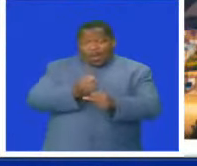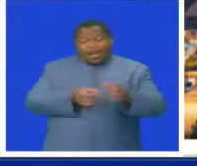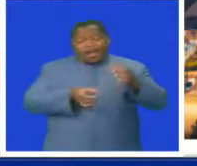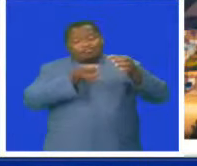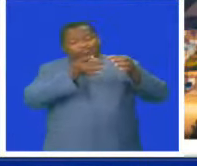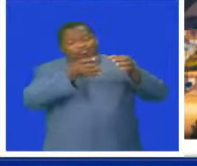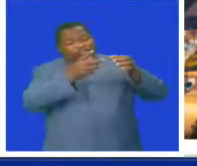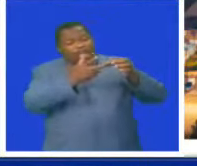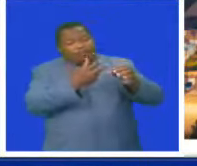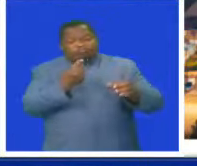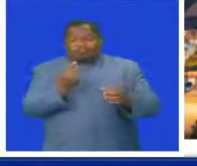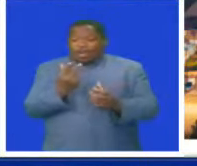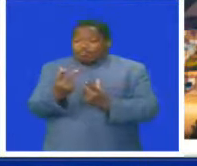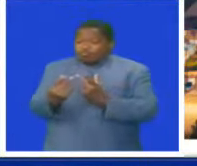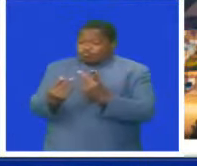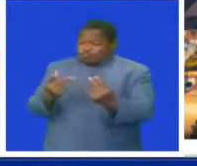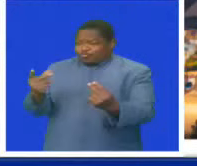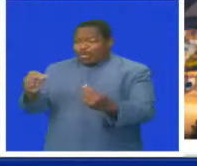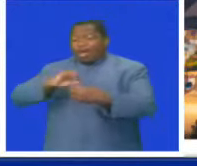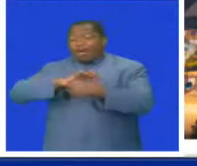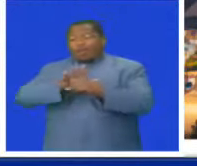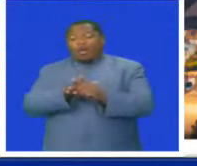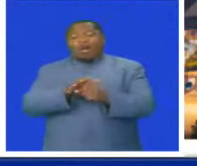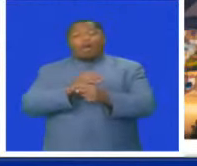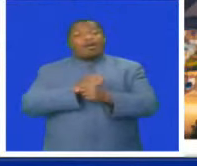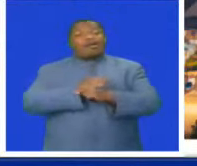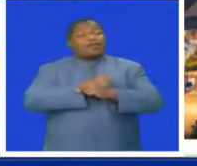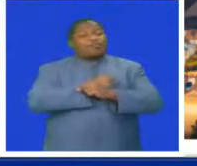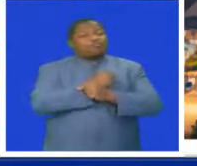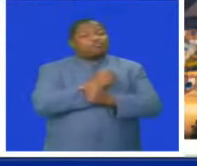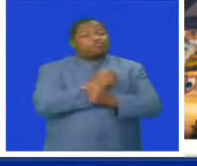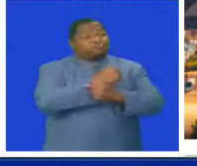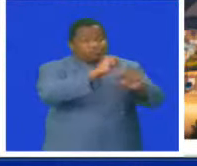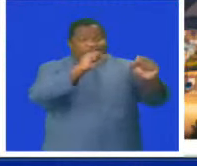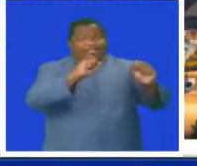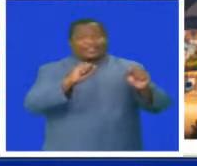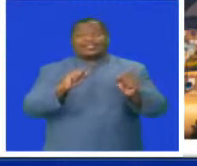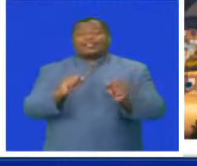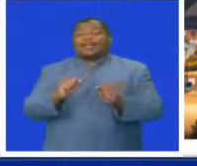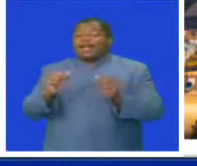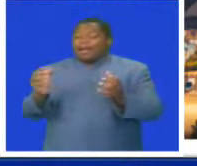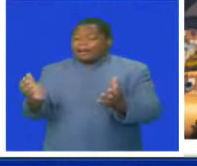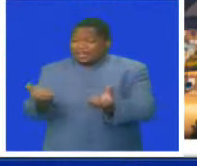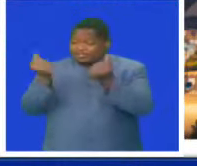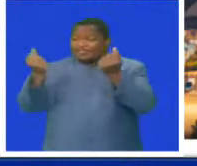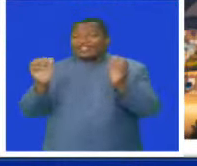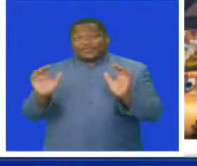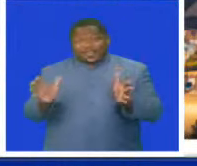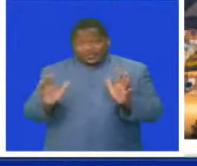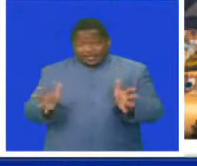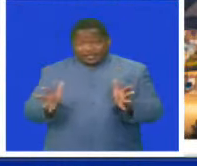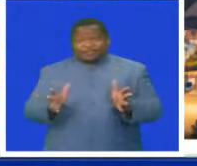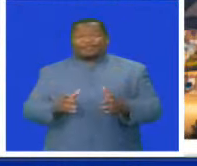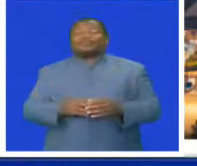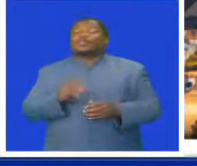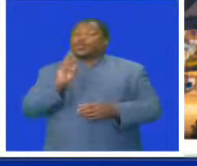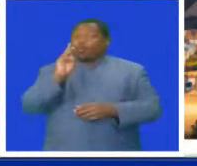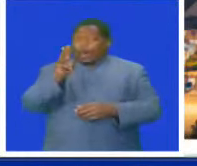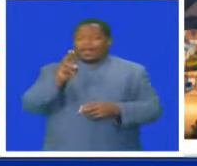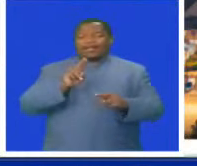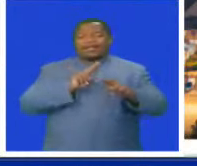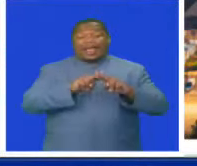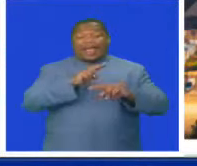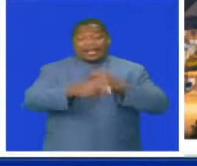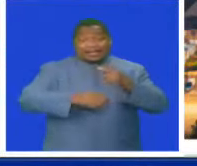yamabasa eminyakeni lodako. Induna ke ikuvete lokhu nayichaza ukuthi ihamba njani indzaba yokutholakala kwelikhambi